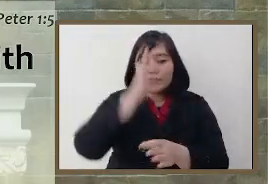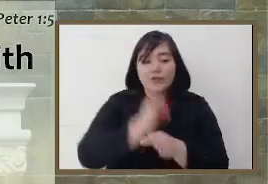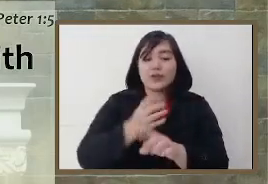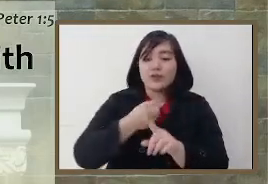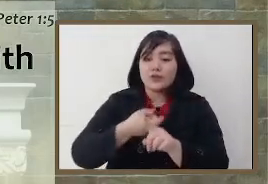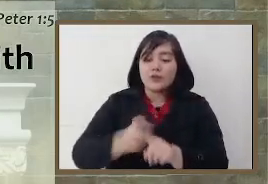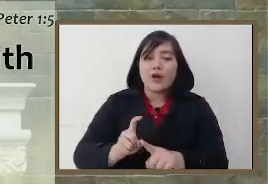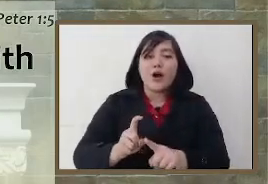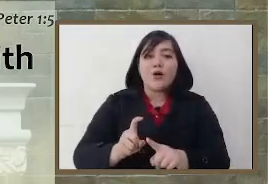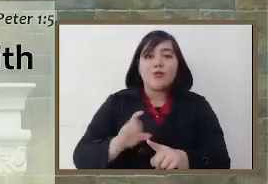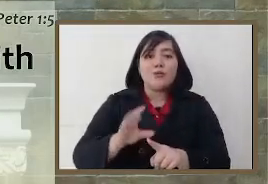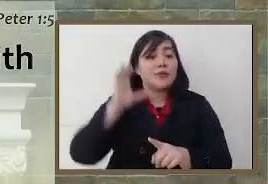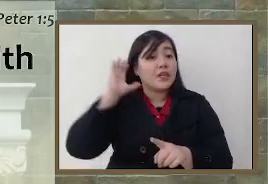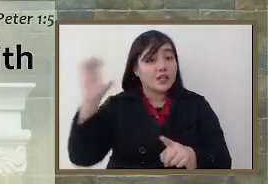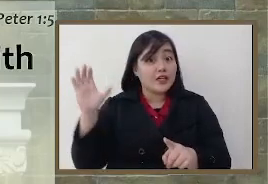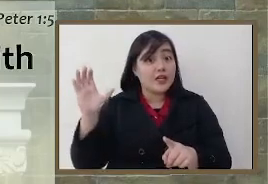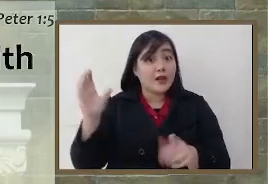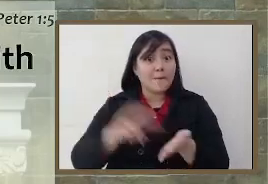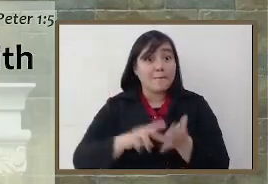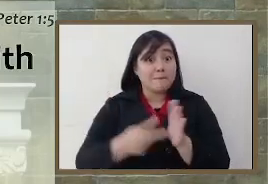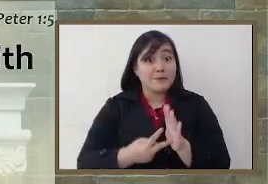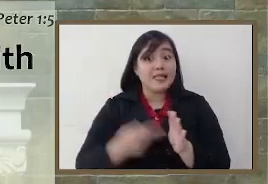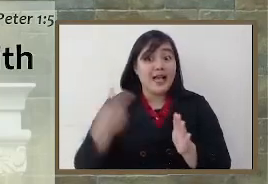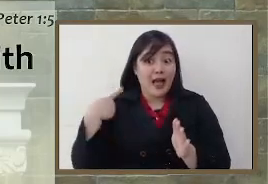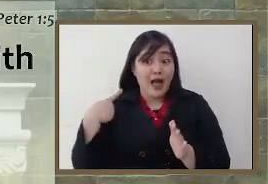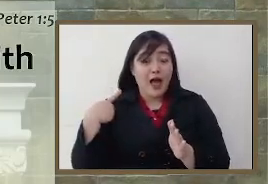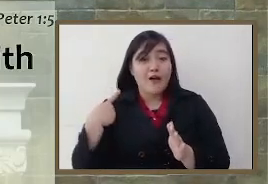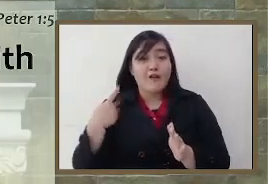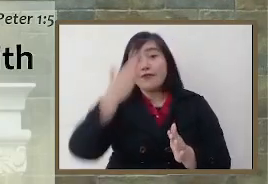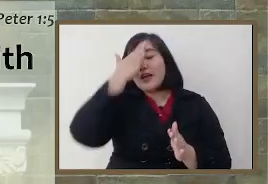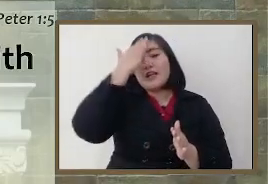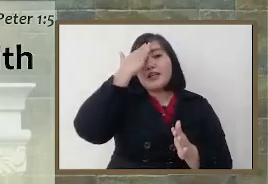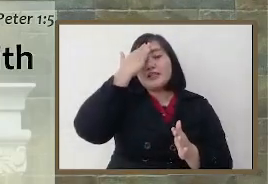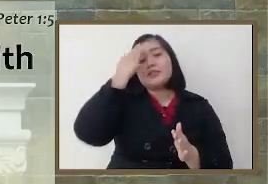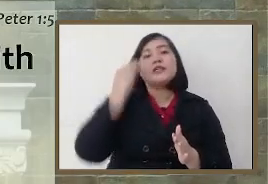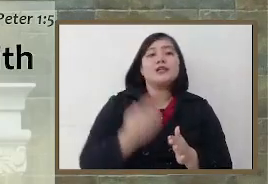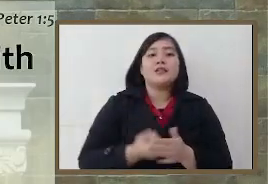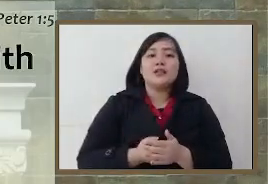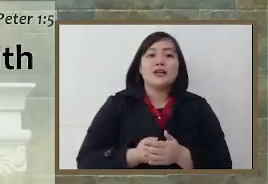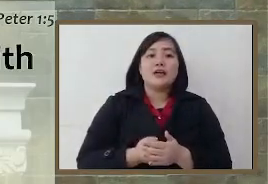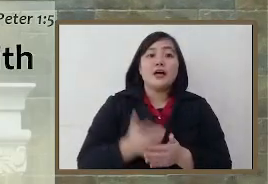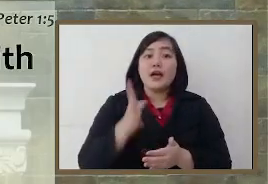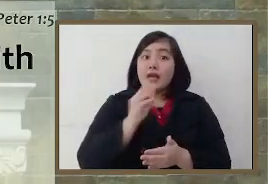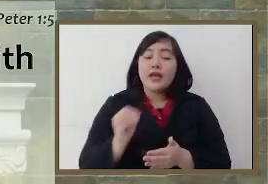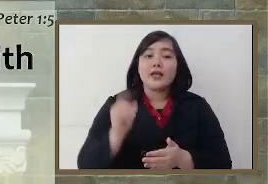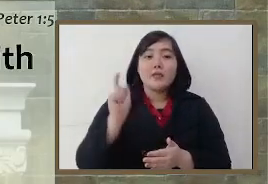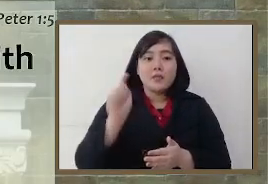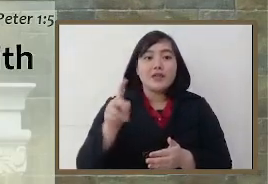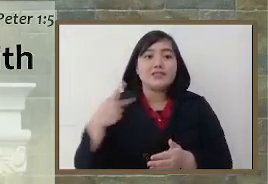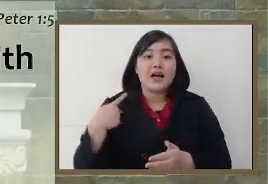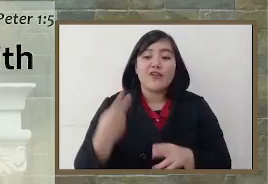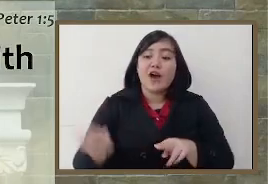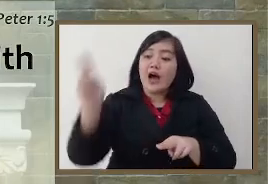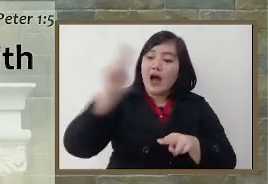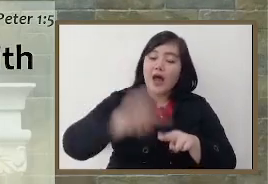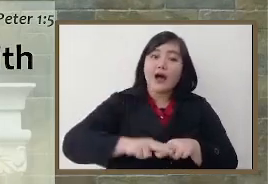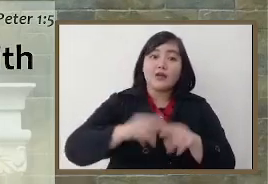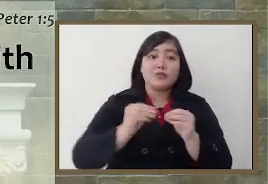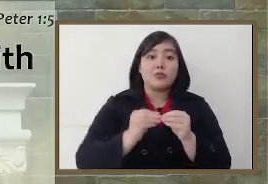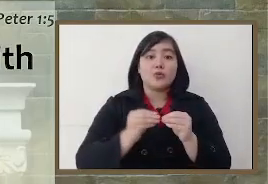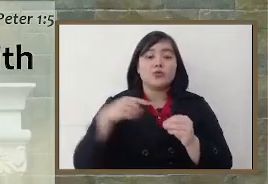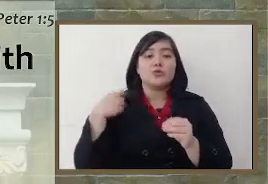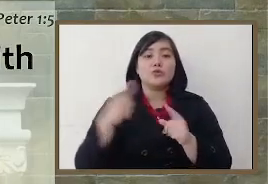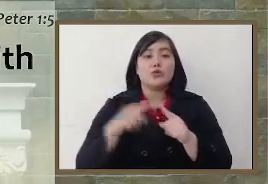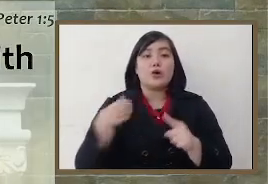at kinakailangang may maidagdag pa tayo sa ating pananampalataya. You see, so makikita niyo mga kapatid, hindi ho